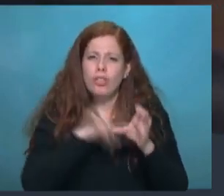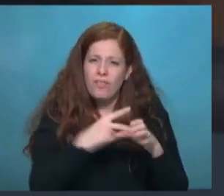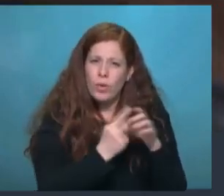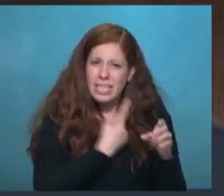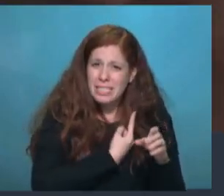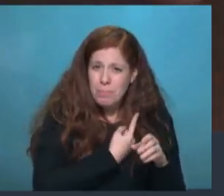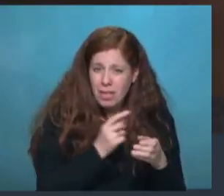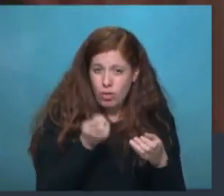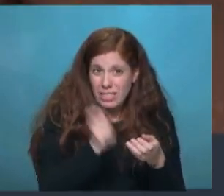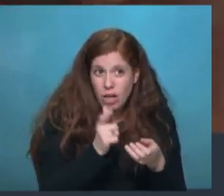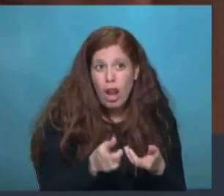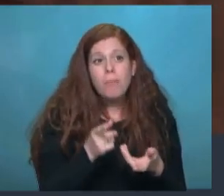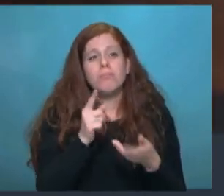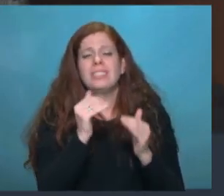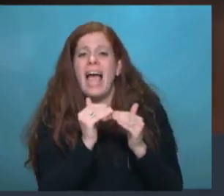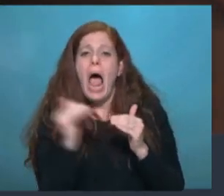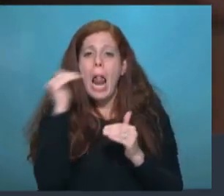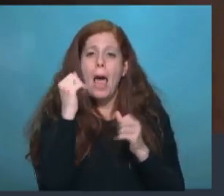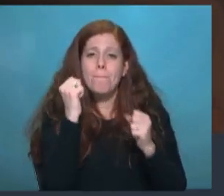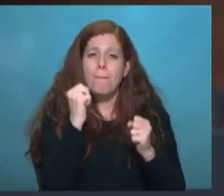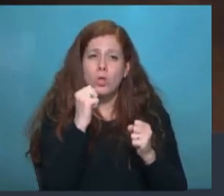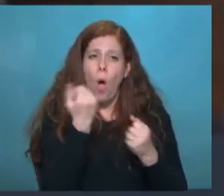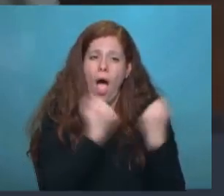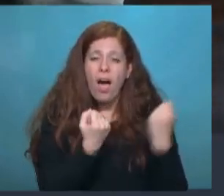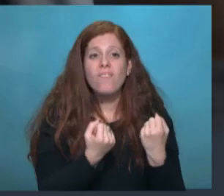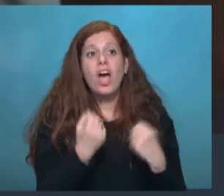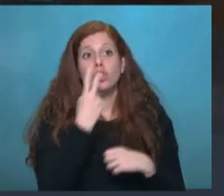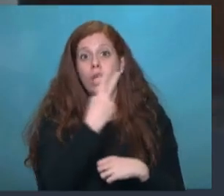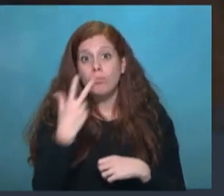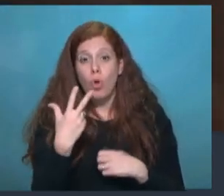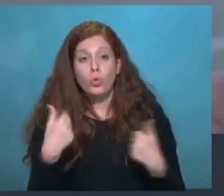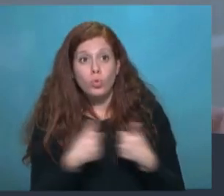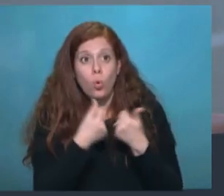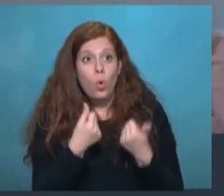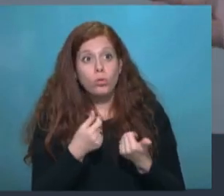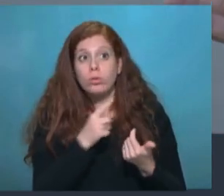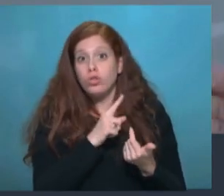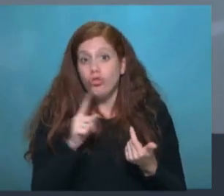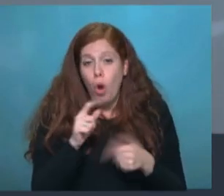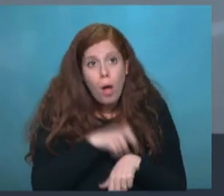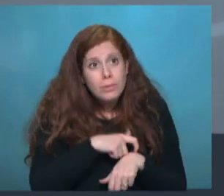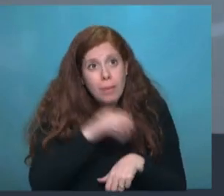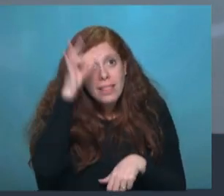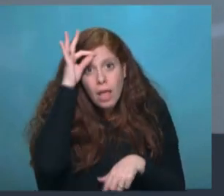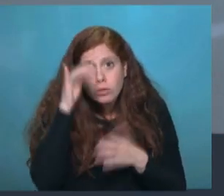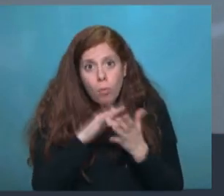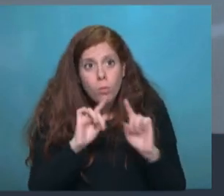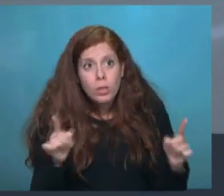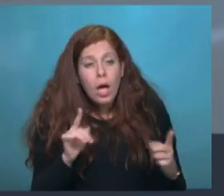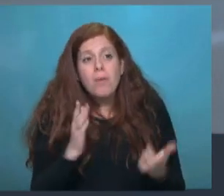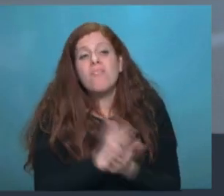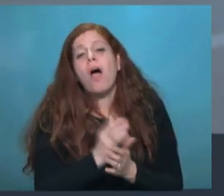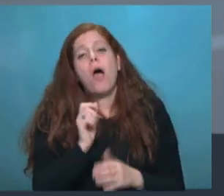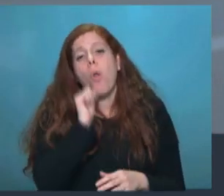גורר העלאה בביטוח הרכב שלי, ואחרי 2-3 תאונות שלא קורות דווקא בטסטים או במקומות אחרים, כבר בכלל לא